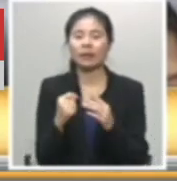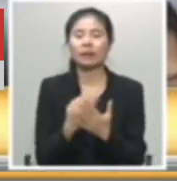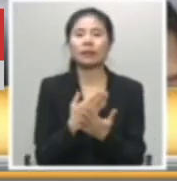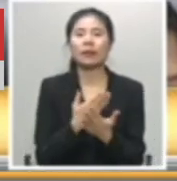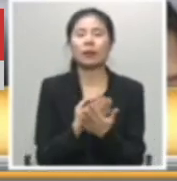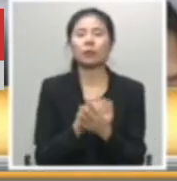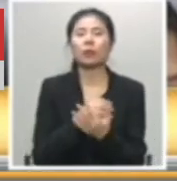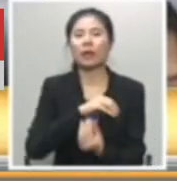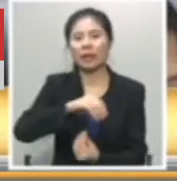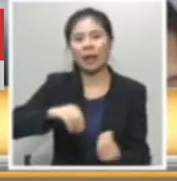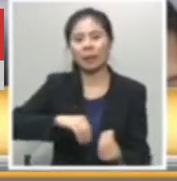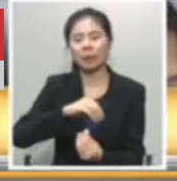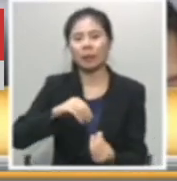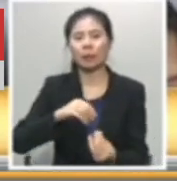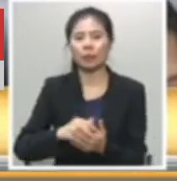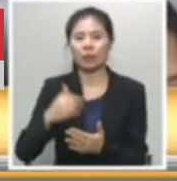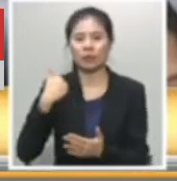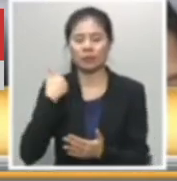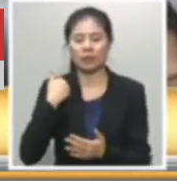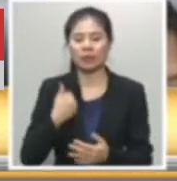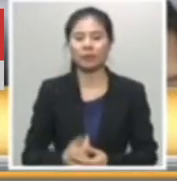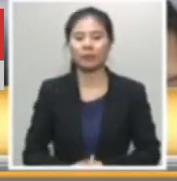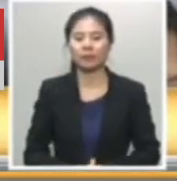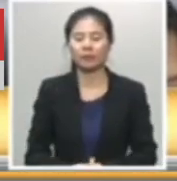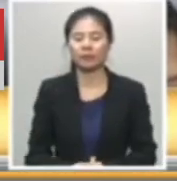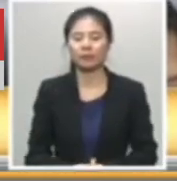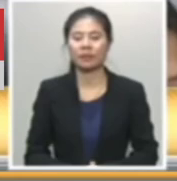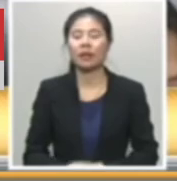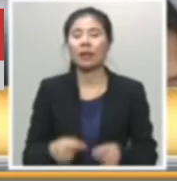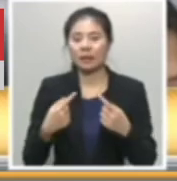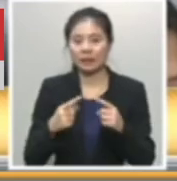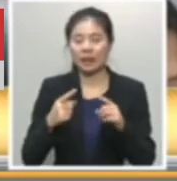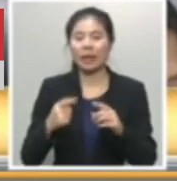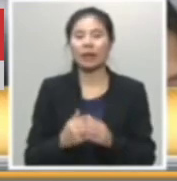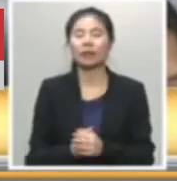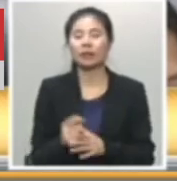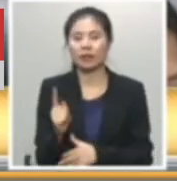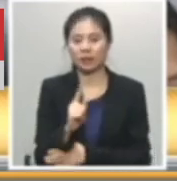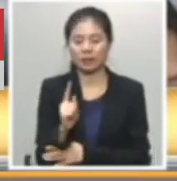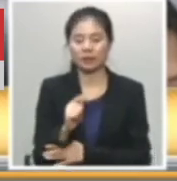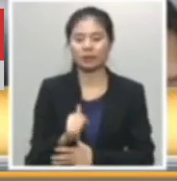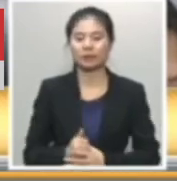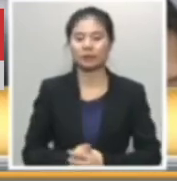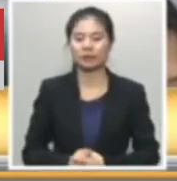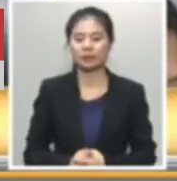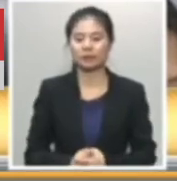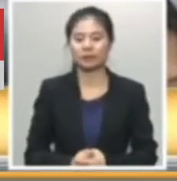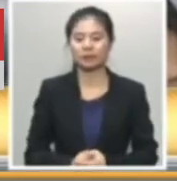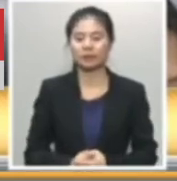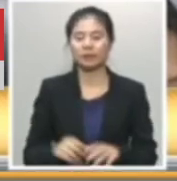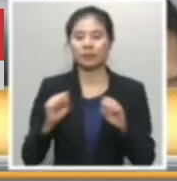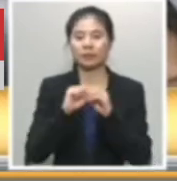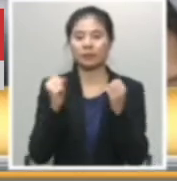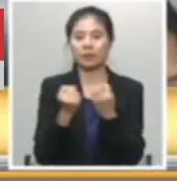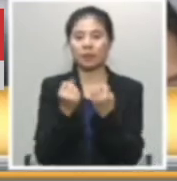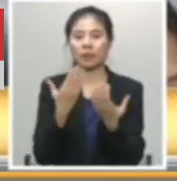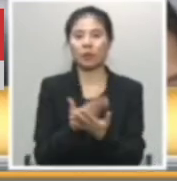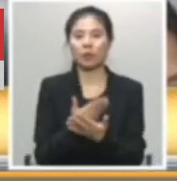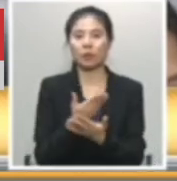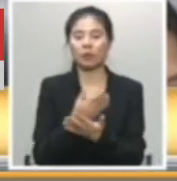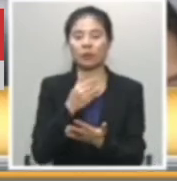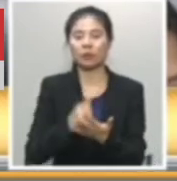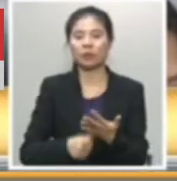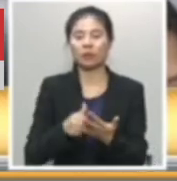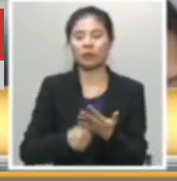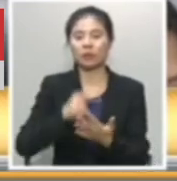กครับท่านประธานครับแต่ตรงข้ามนะครับตามข้อมูลของสมาคมตราสารหนี้ไทยเนี่ย